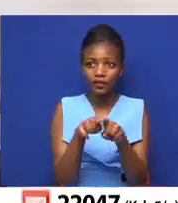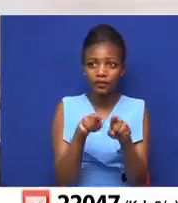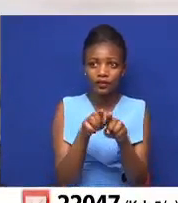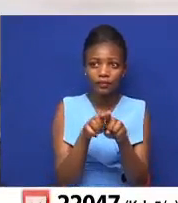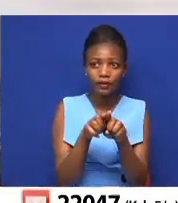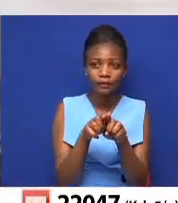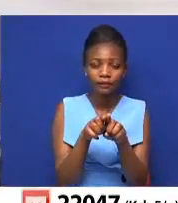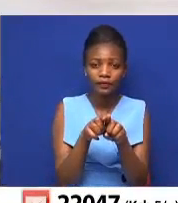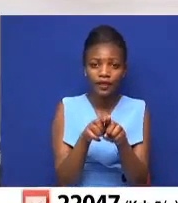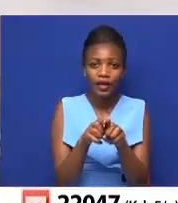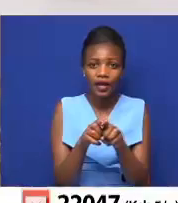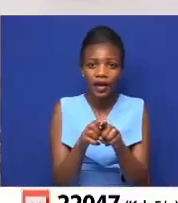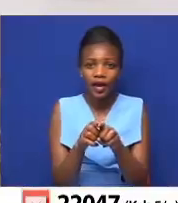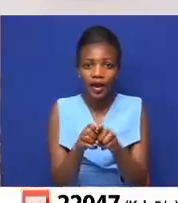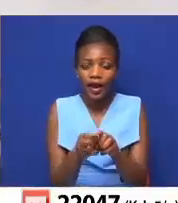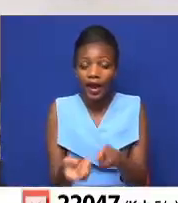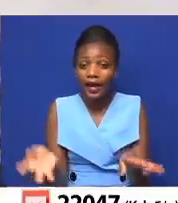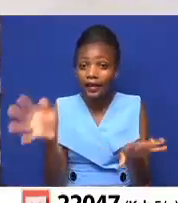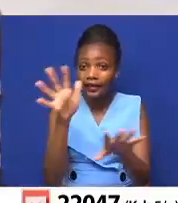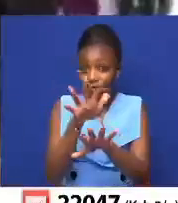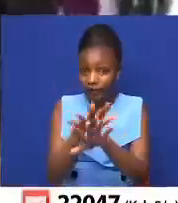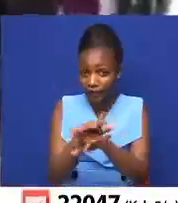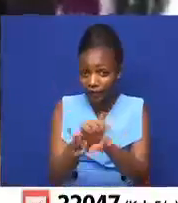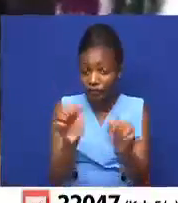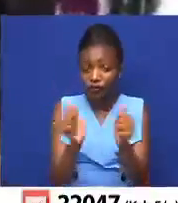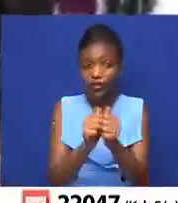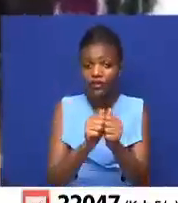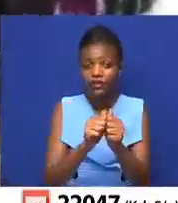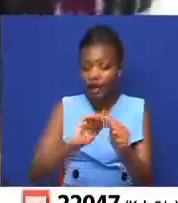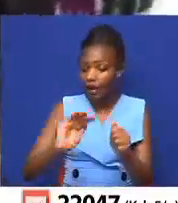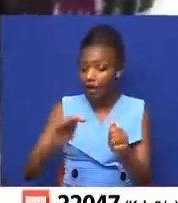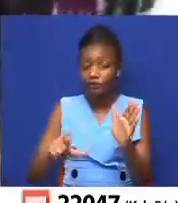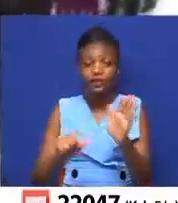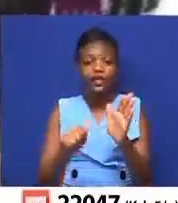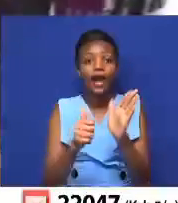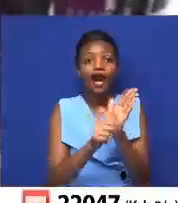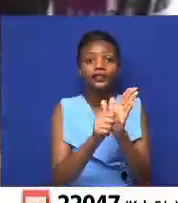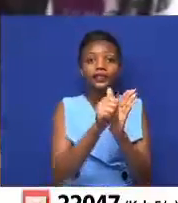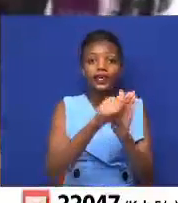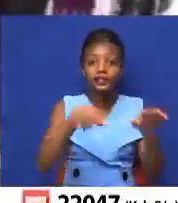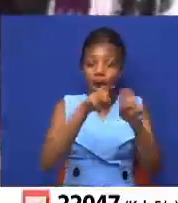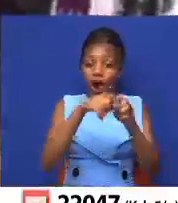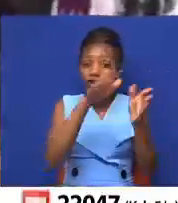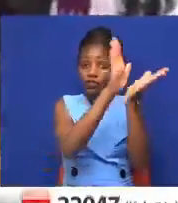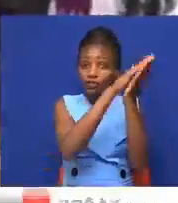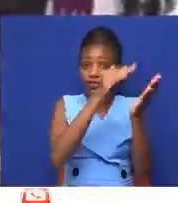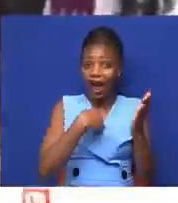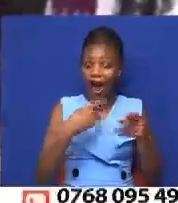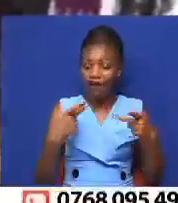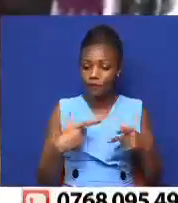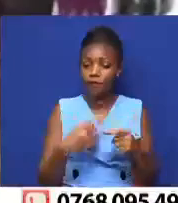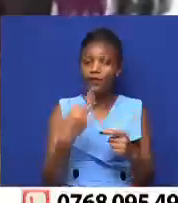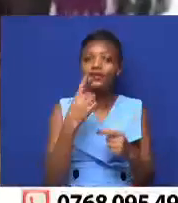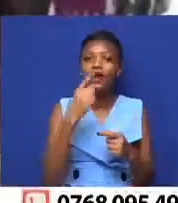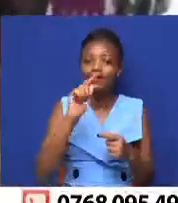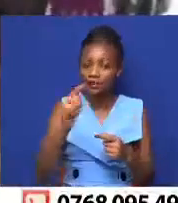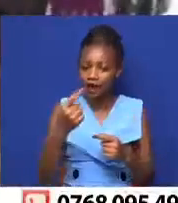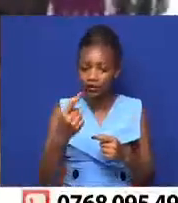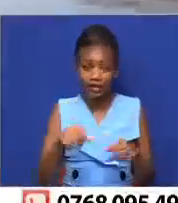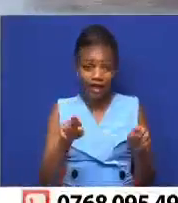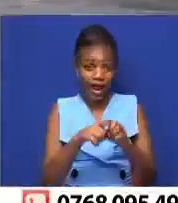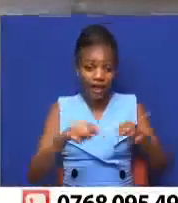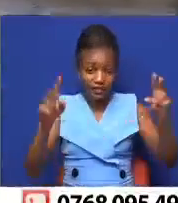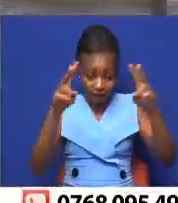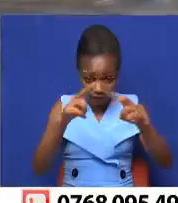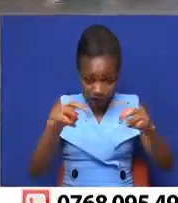and integrated with the urban agenda of the county. Kaunti ya Tana River ina jumla ya watu zaidi ya 300,000 na takwimu